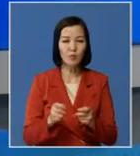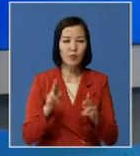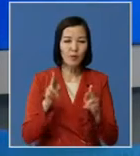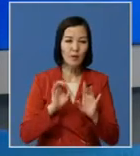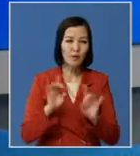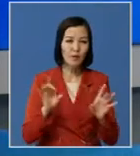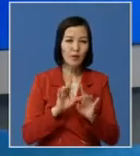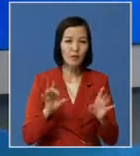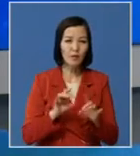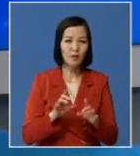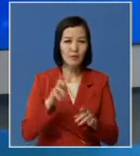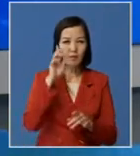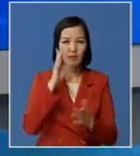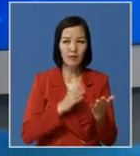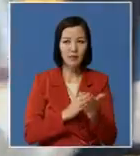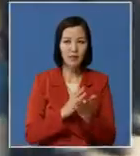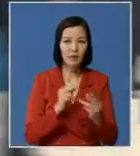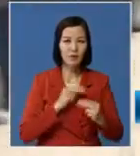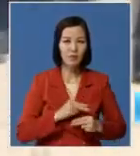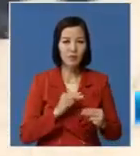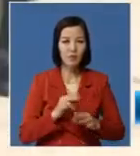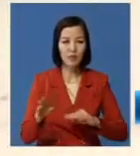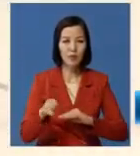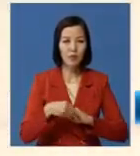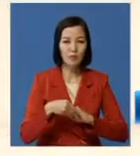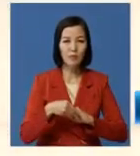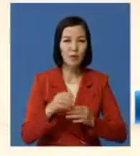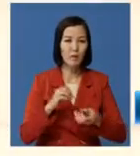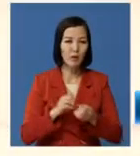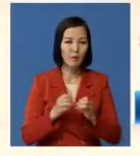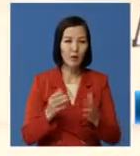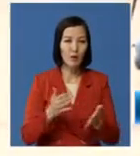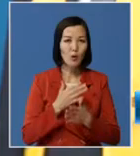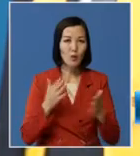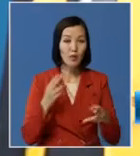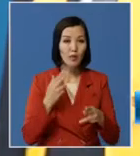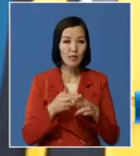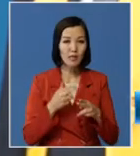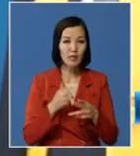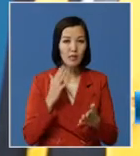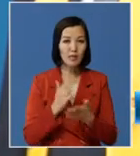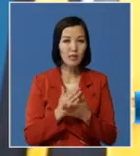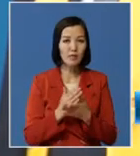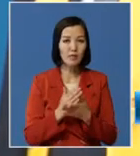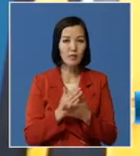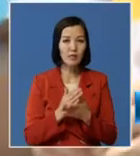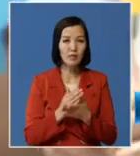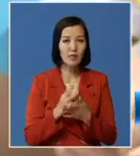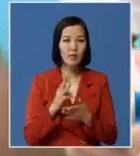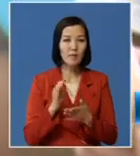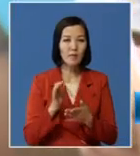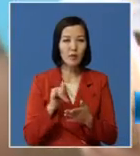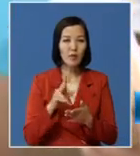қозғады. Ол мемлекеттік қызметтің жұмысына жемқорлық мәселесі үлкен кедергі келтіріп жатыр дейді. Мәулен Әшімбаев